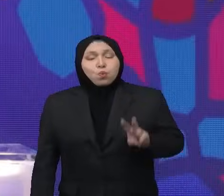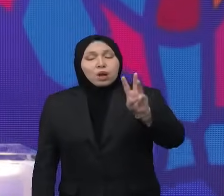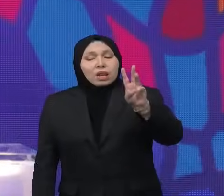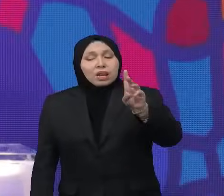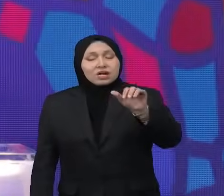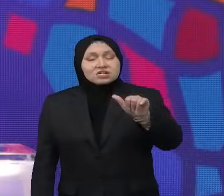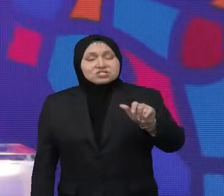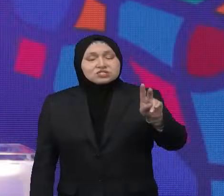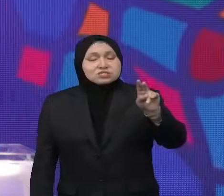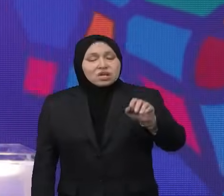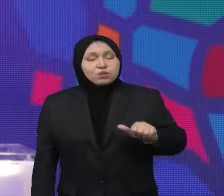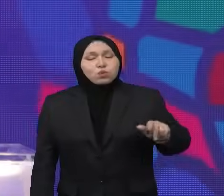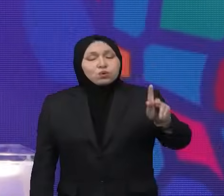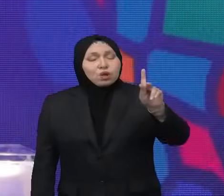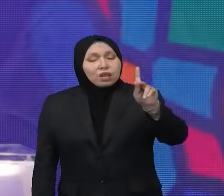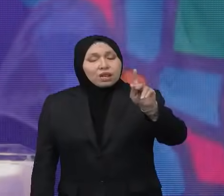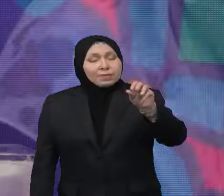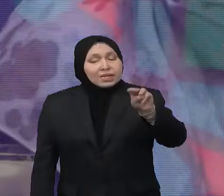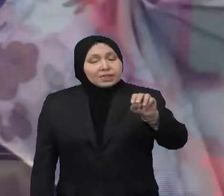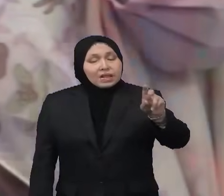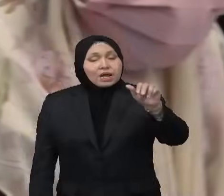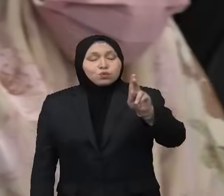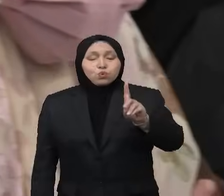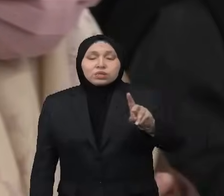وَلِيًّا وَجَعَلْ لَنَا مِنْ